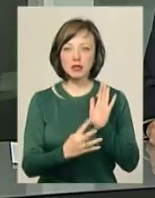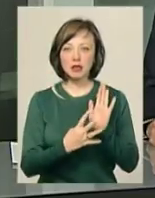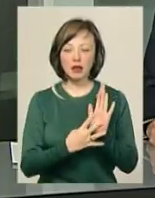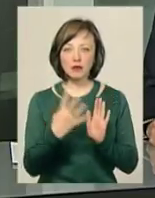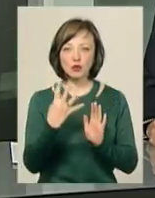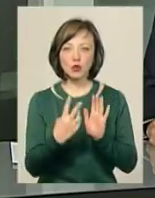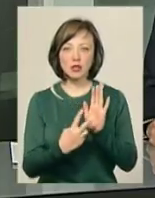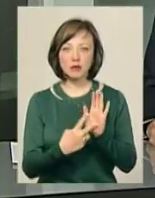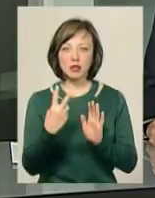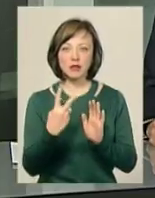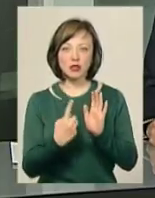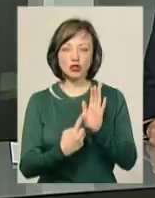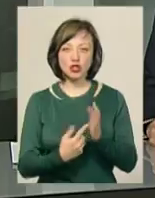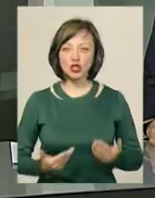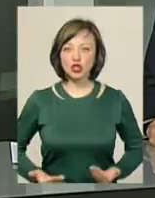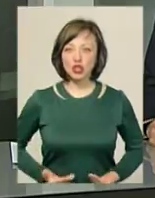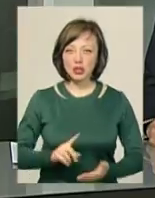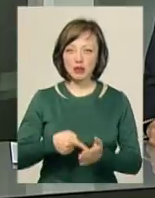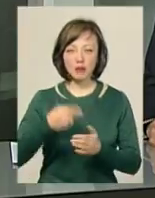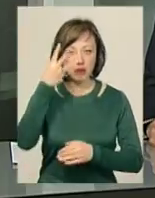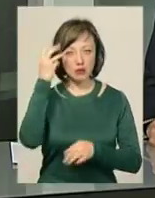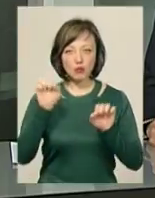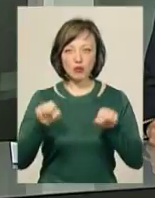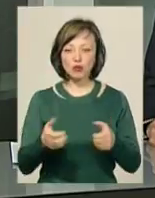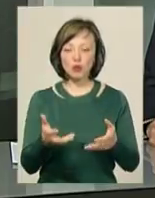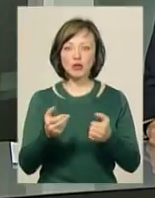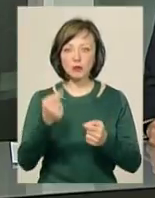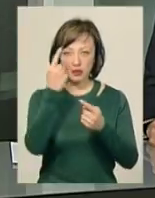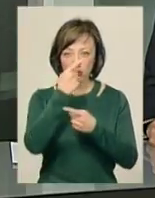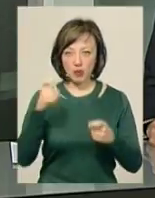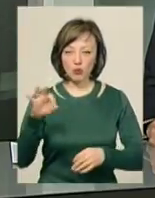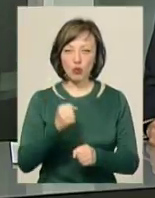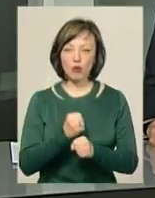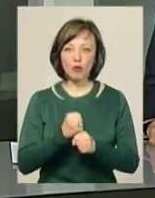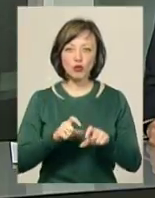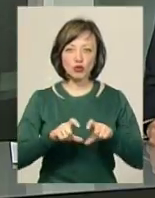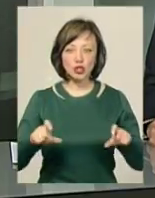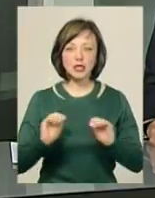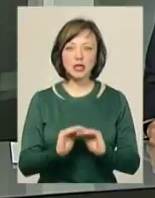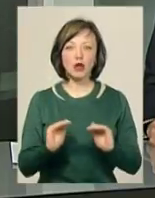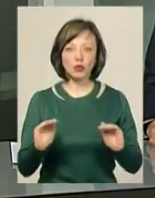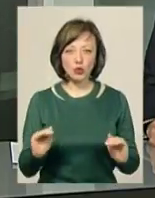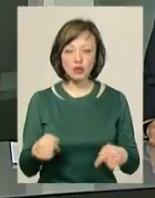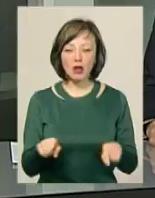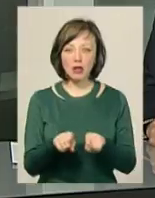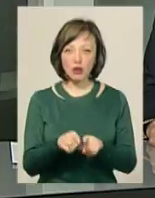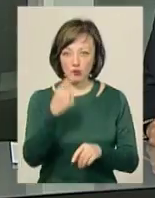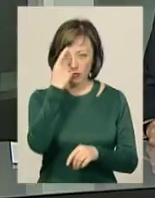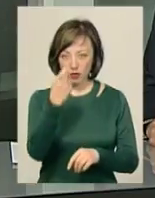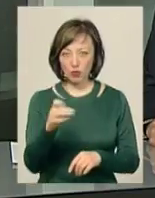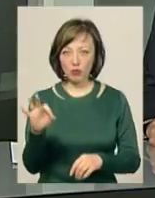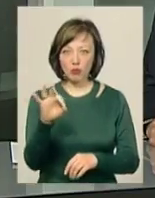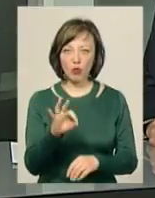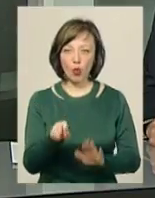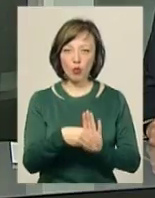47 26 жителі Хмельницького можуть отримати інформацію щодо роботи шкіл та садочків, а також повідомити про